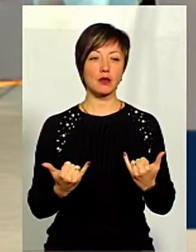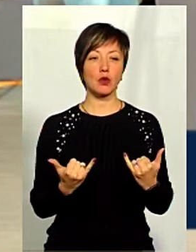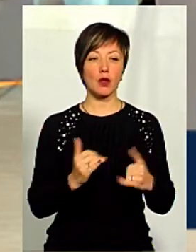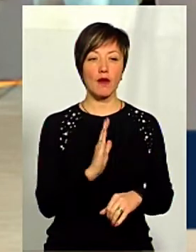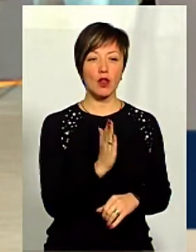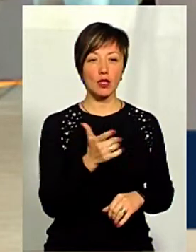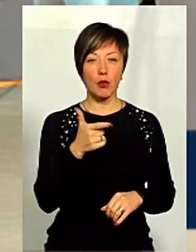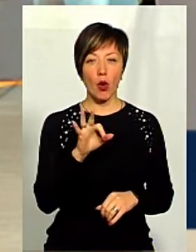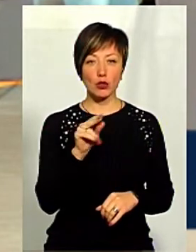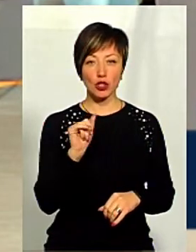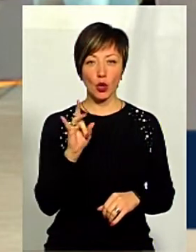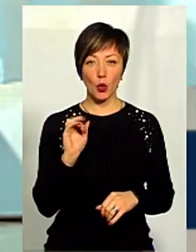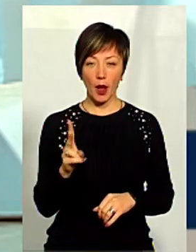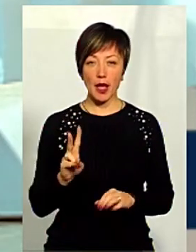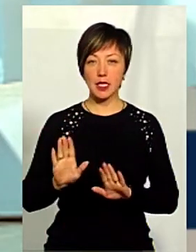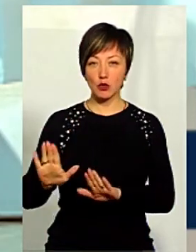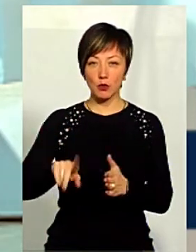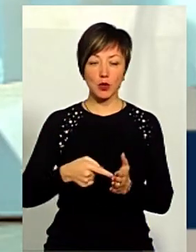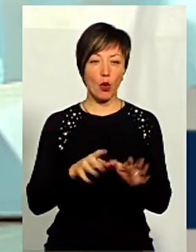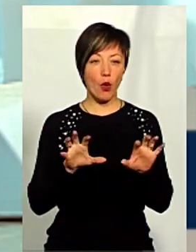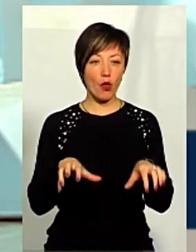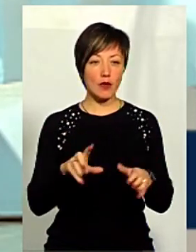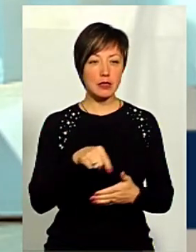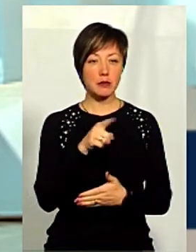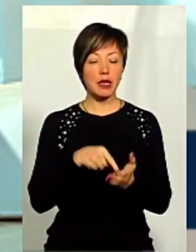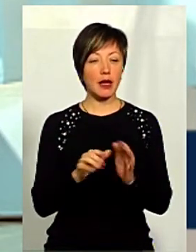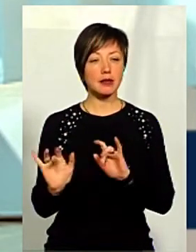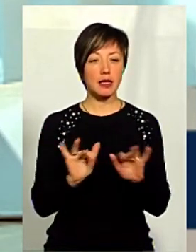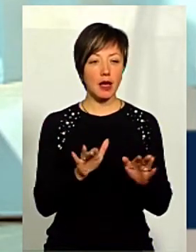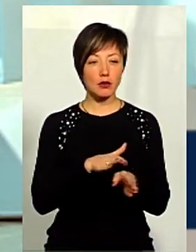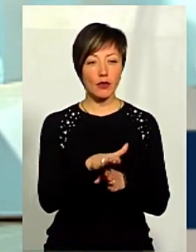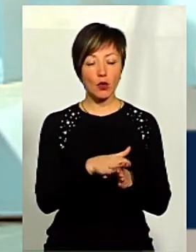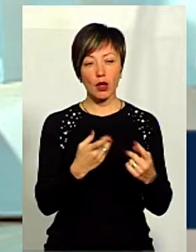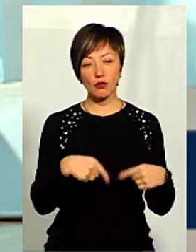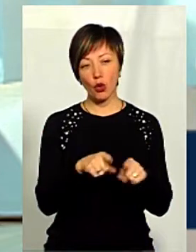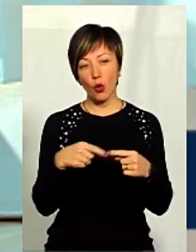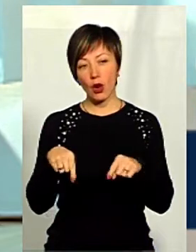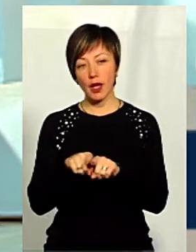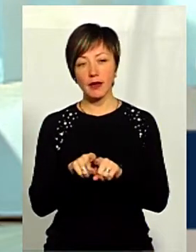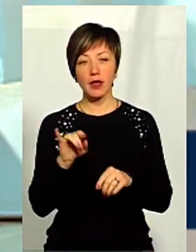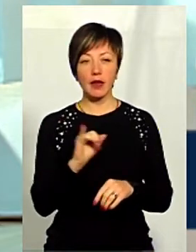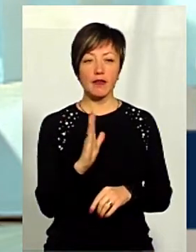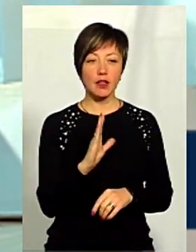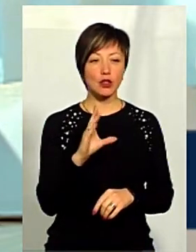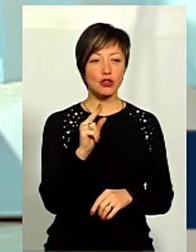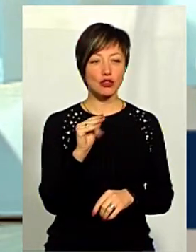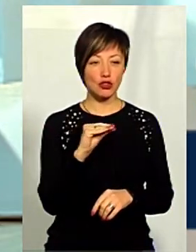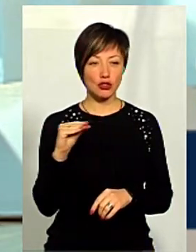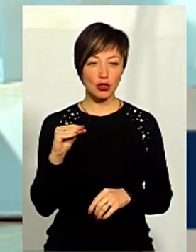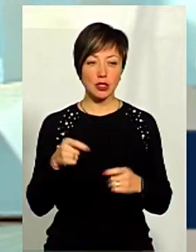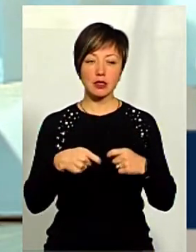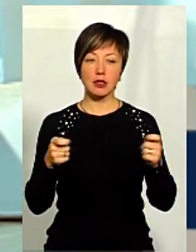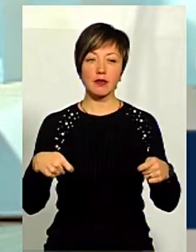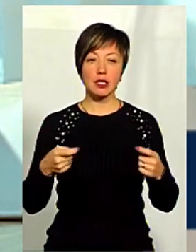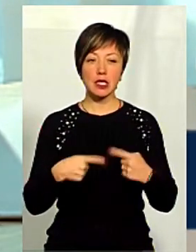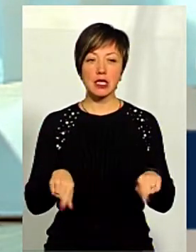сьогодні Володимир Гончарук, заступник Хмельницького міського голови з питань діяльності виконавчих органів ради, та Віктор Чиж,